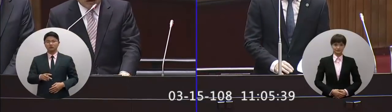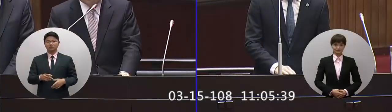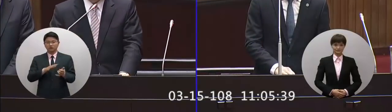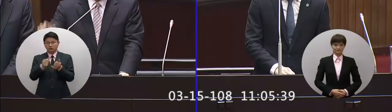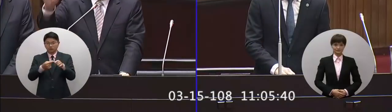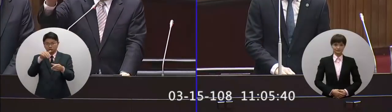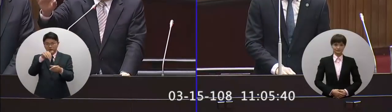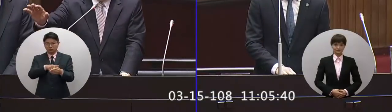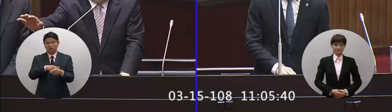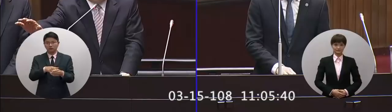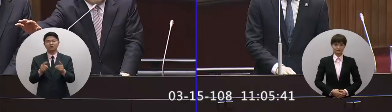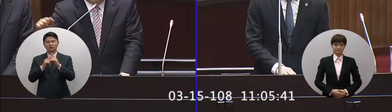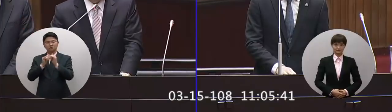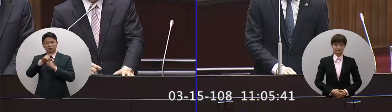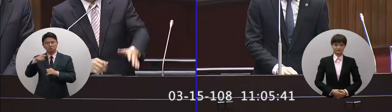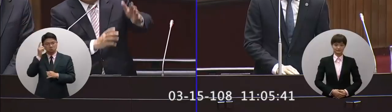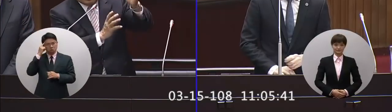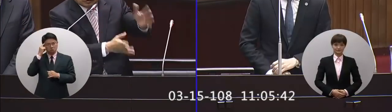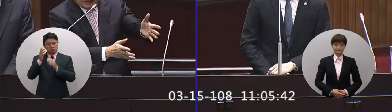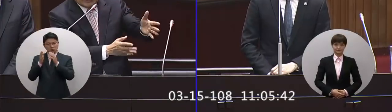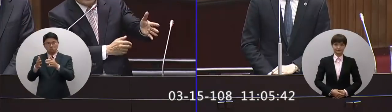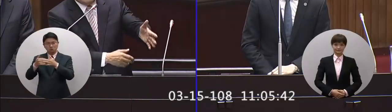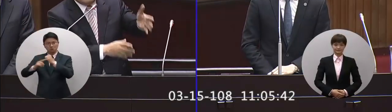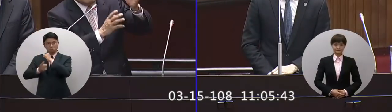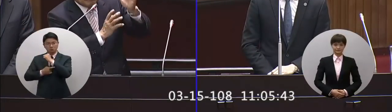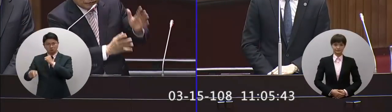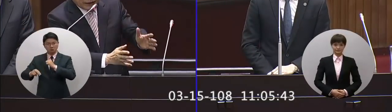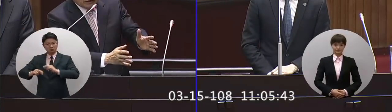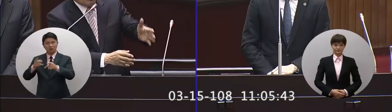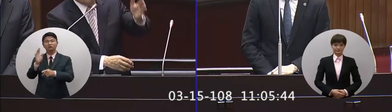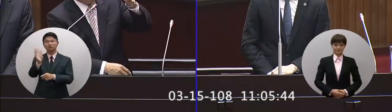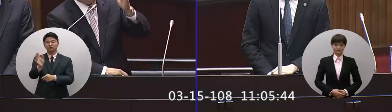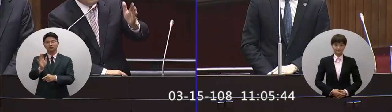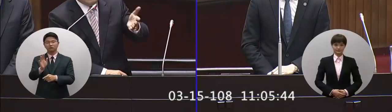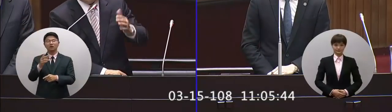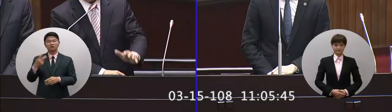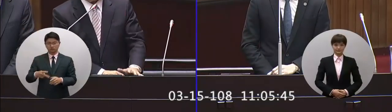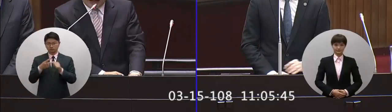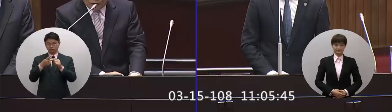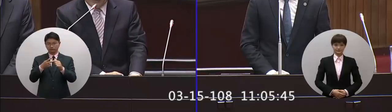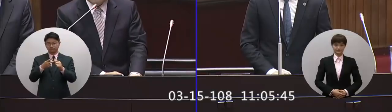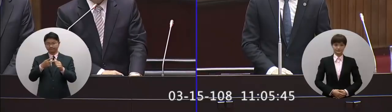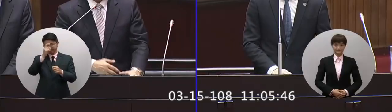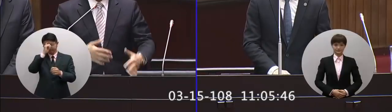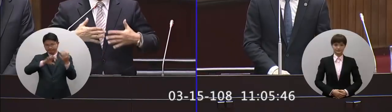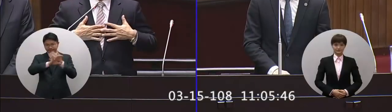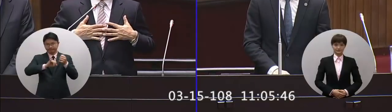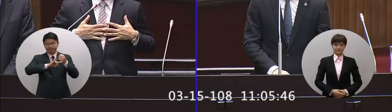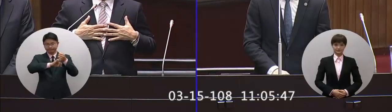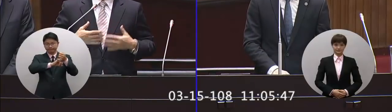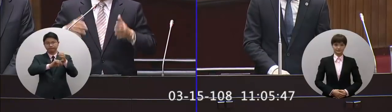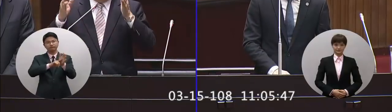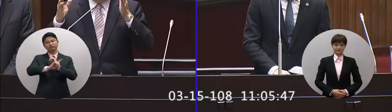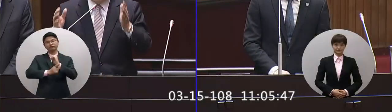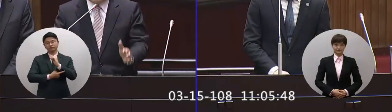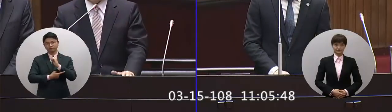示讲，袂使修改民法。刷了第二个结果讲，都爱定专法。所以行政